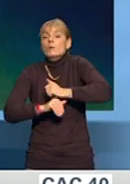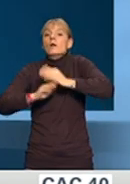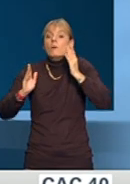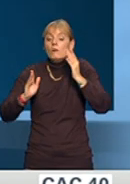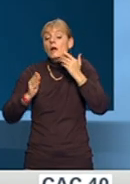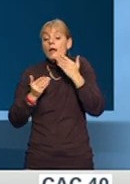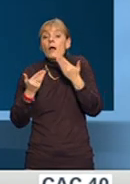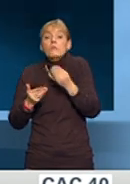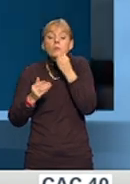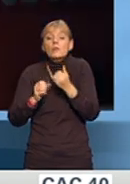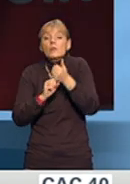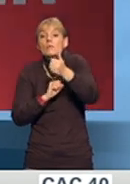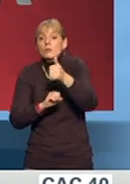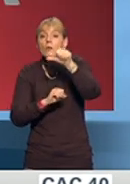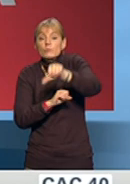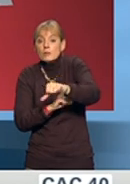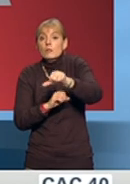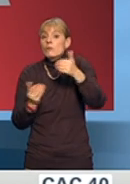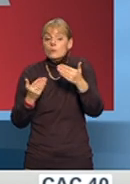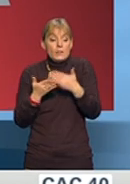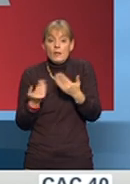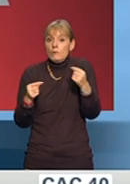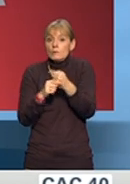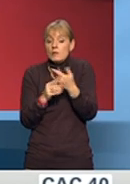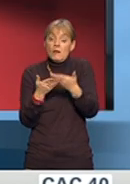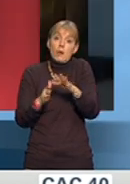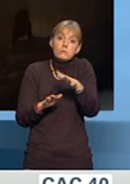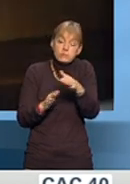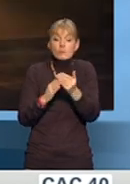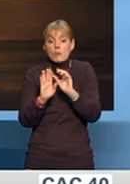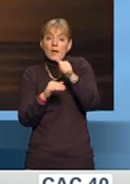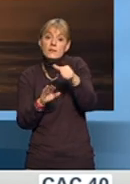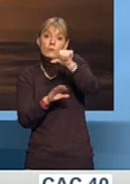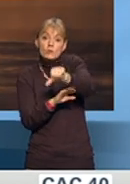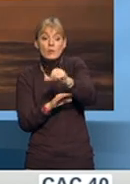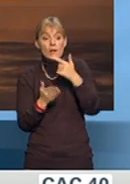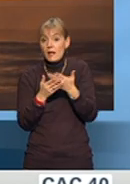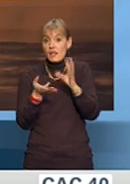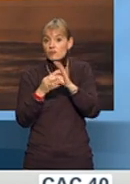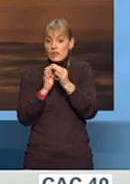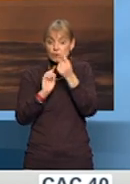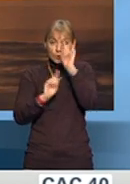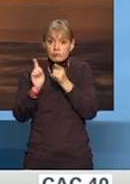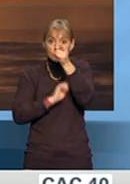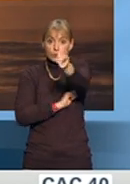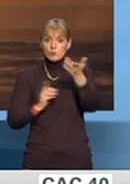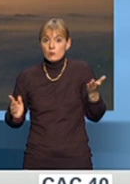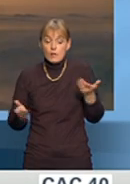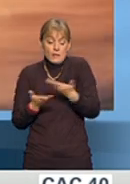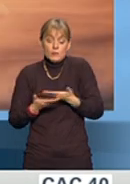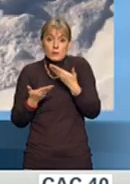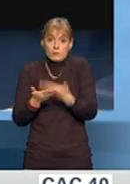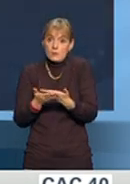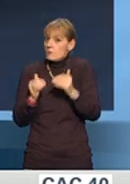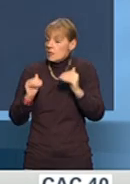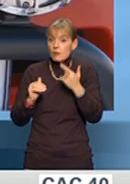l'année prochaine. Et l'année prochaine, il sera peut-être meilleur que cette année. La chaîne, elle démarre pour toujours. Donc voilà, le contexte est ce qu'il est, mais ça n'empêche pas le fait